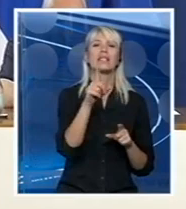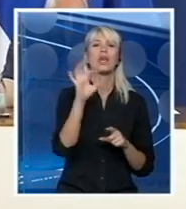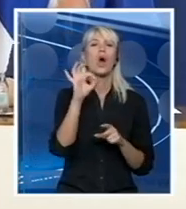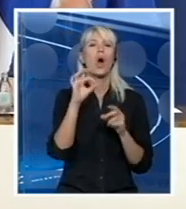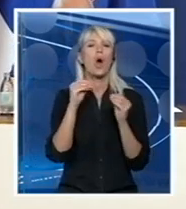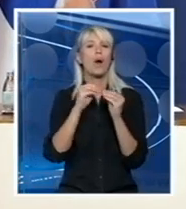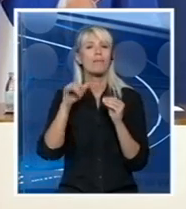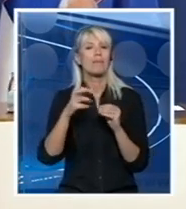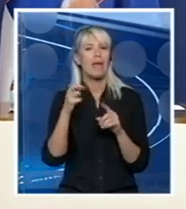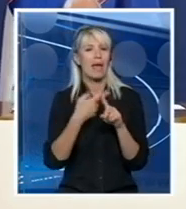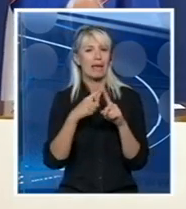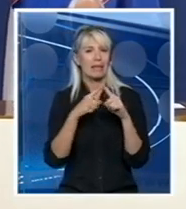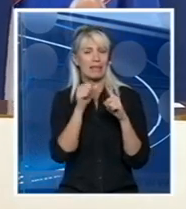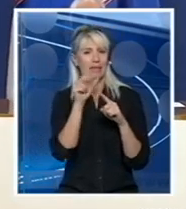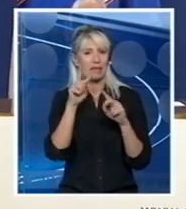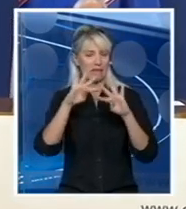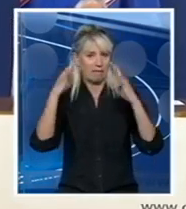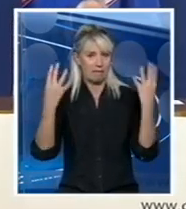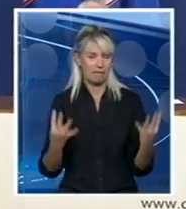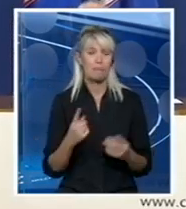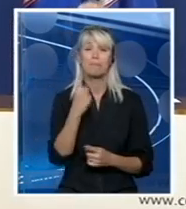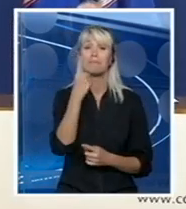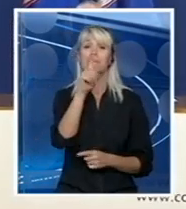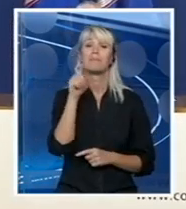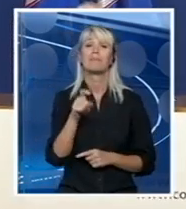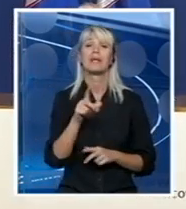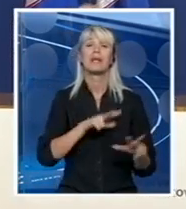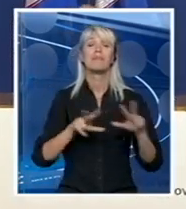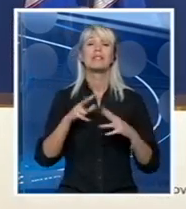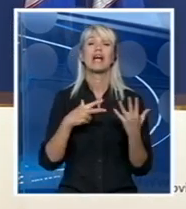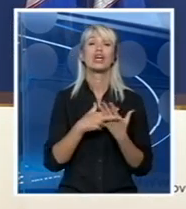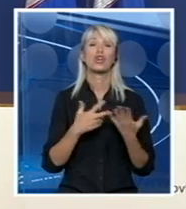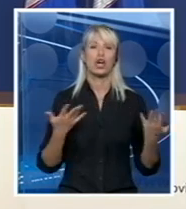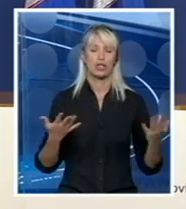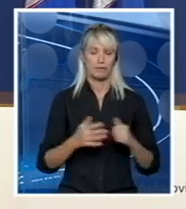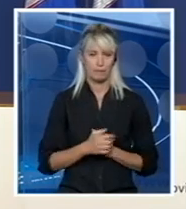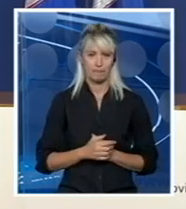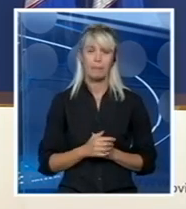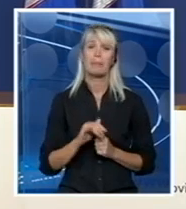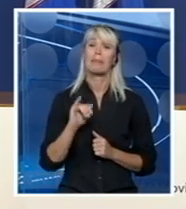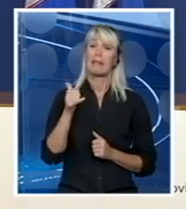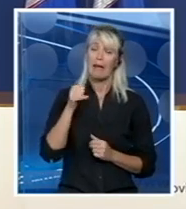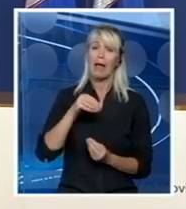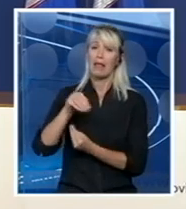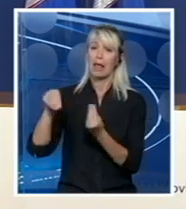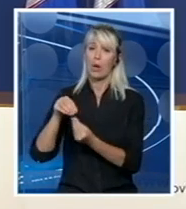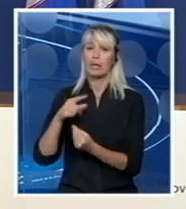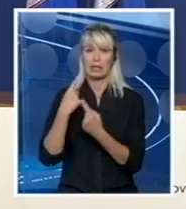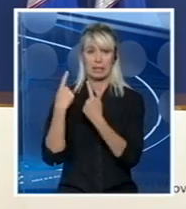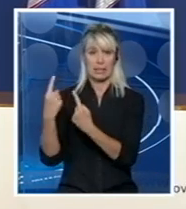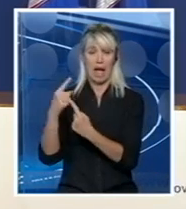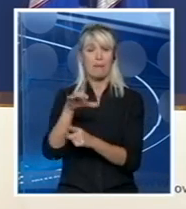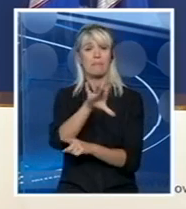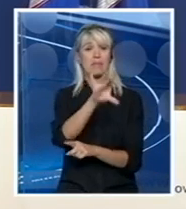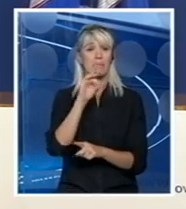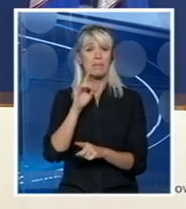pitanja za ministra Šarčevića. Prvo, da li će roditelji moći sami da biraju da li će njihovo dete pratiti nastavu samo online iz